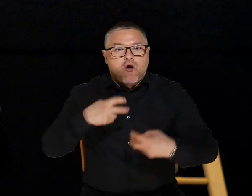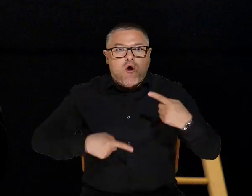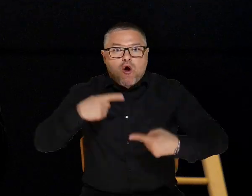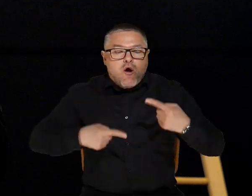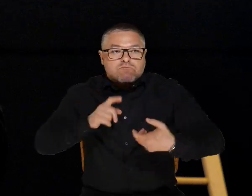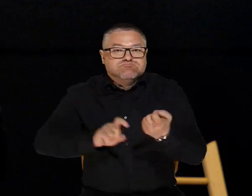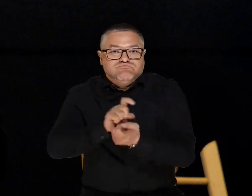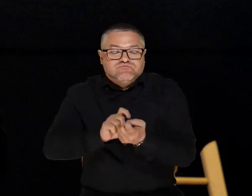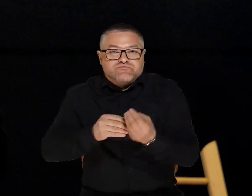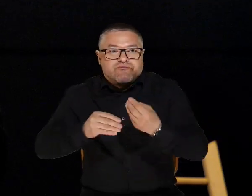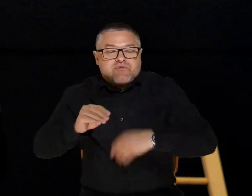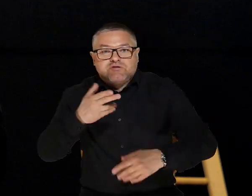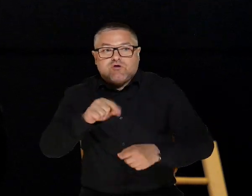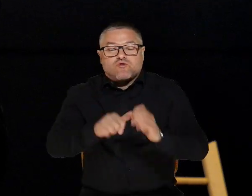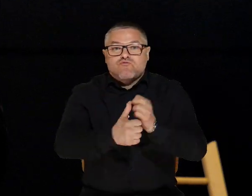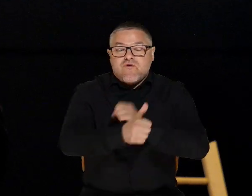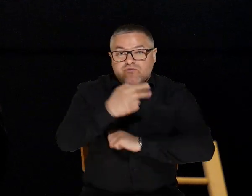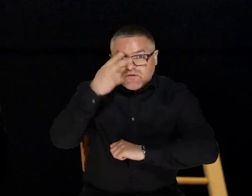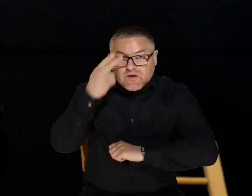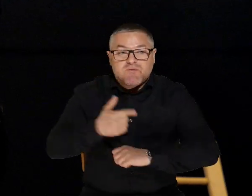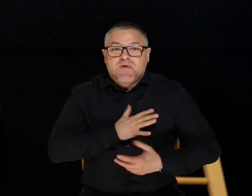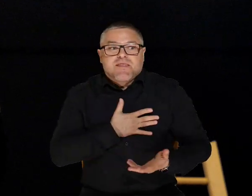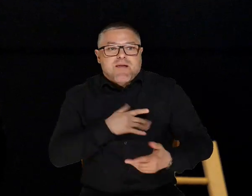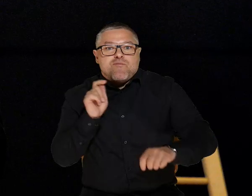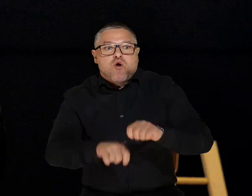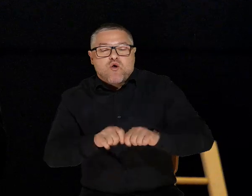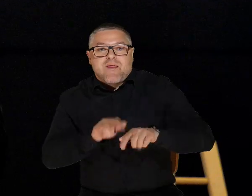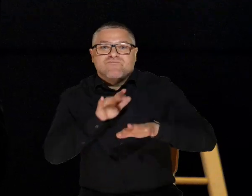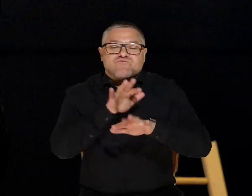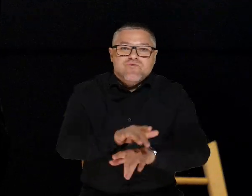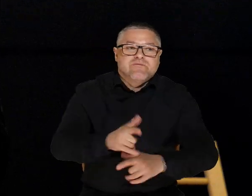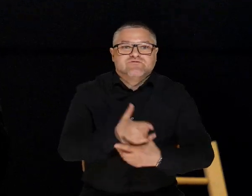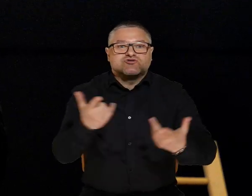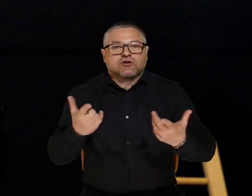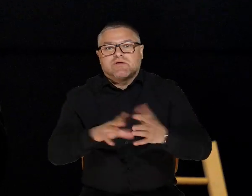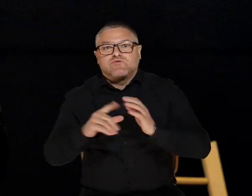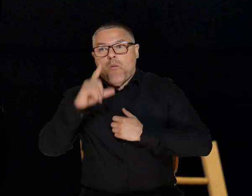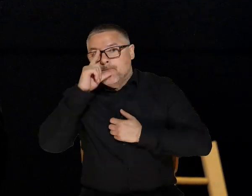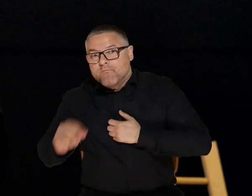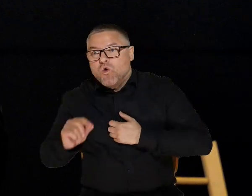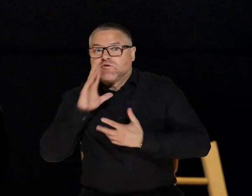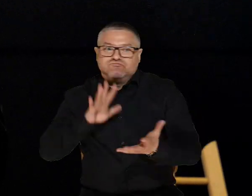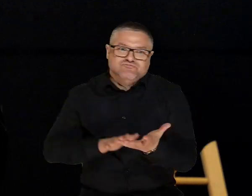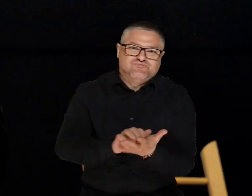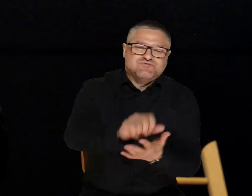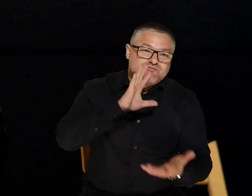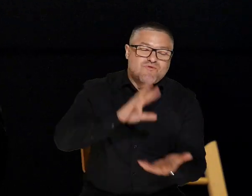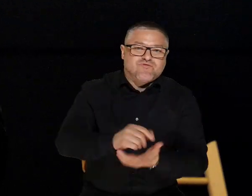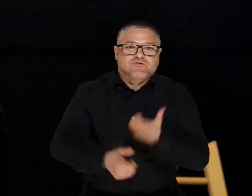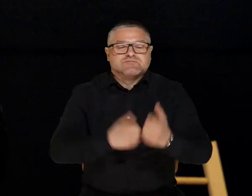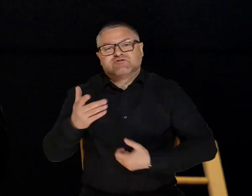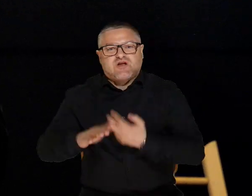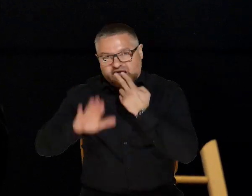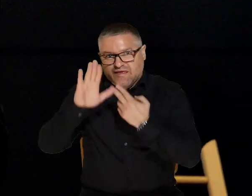oczywiście nie nad wszystkim mamy kontrolę i nie mamy wpływu na to, że jakiś, nie wiem, szalony Putin znowu nas najedzie, prawda, czy